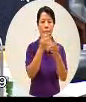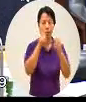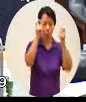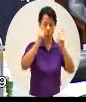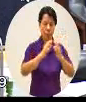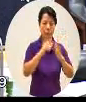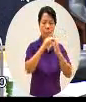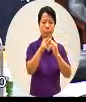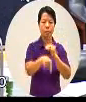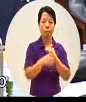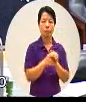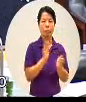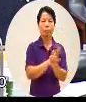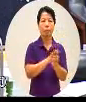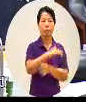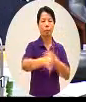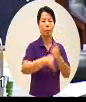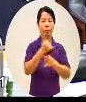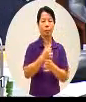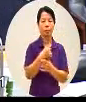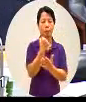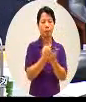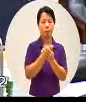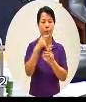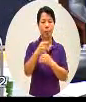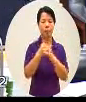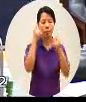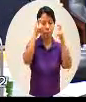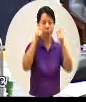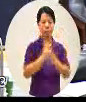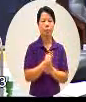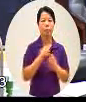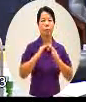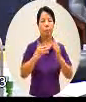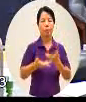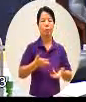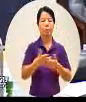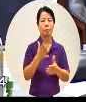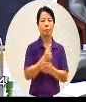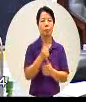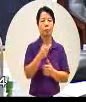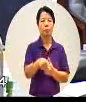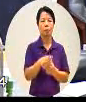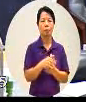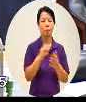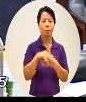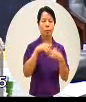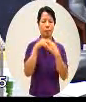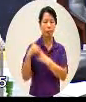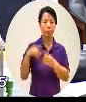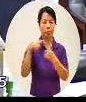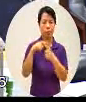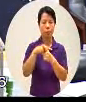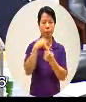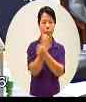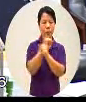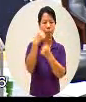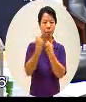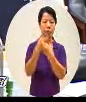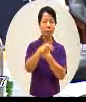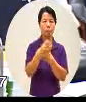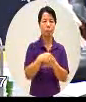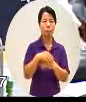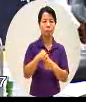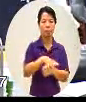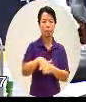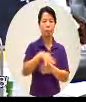市以最爱生活在高雄为施政主轴，然后你会带领研考会的同仁，然后